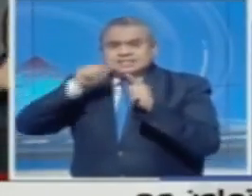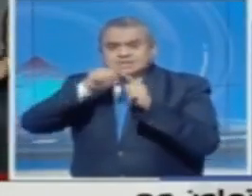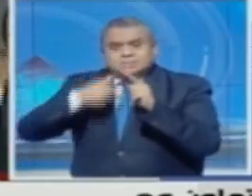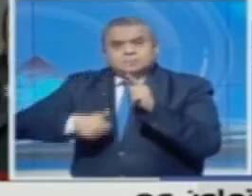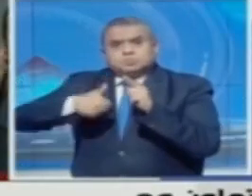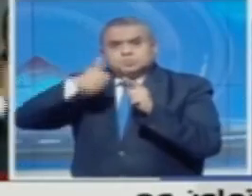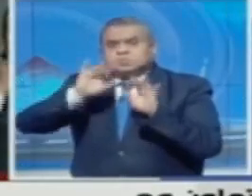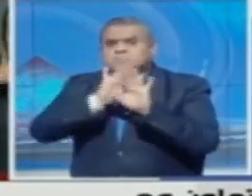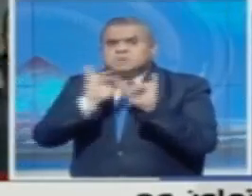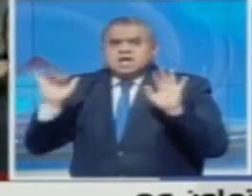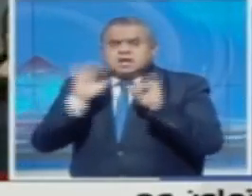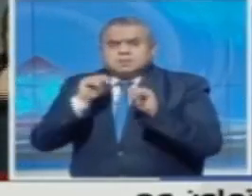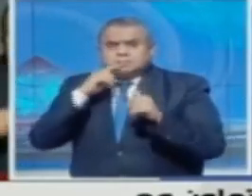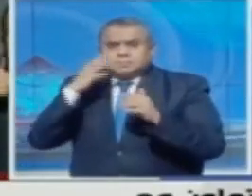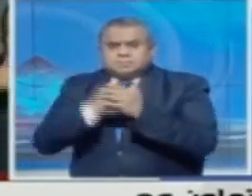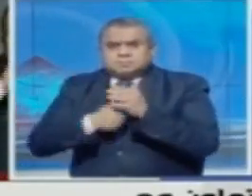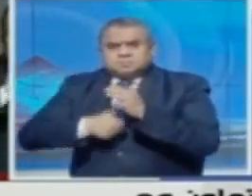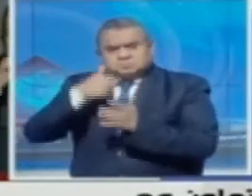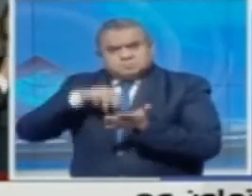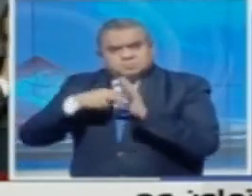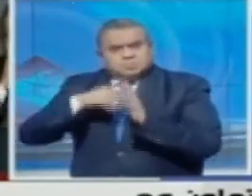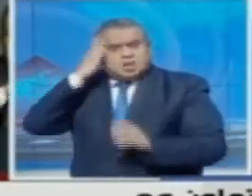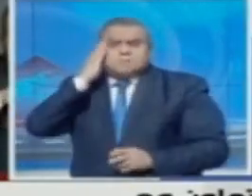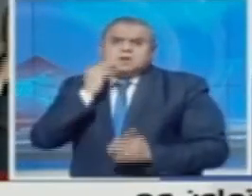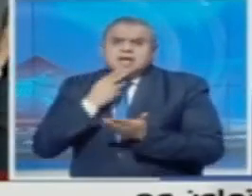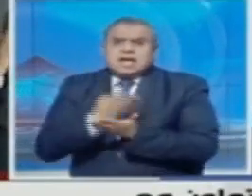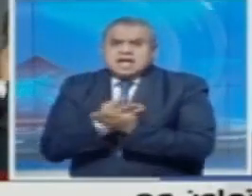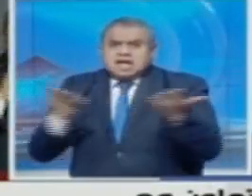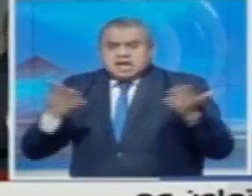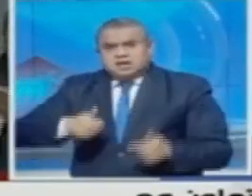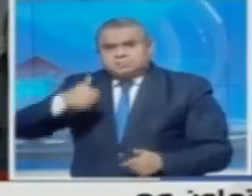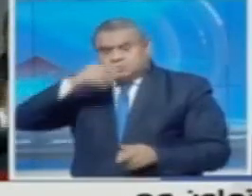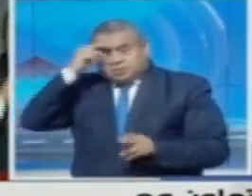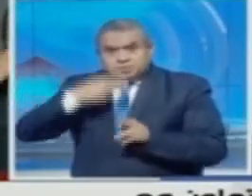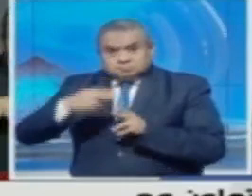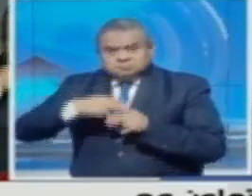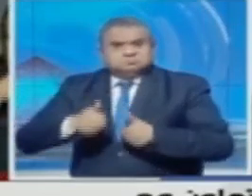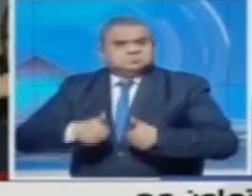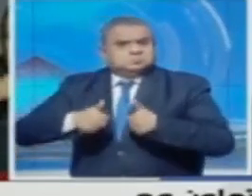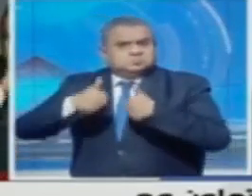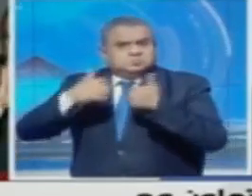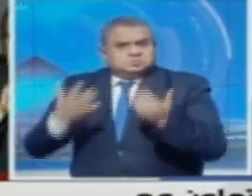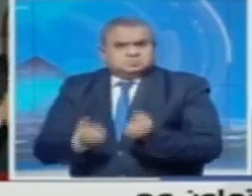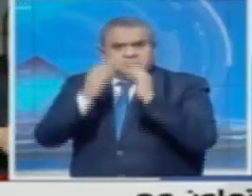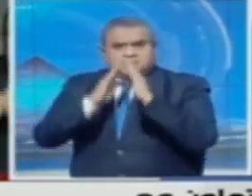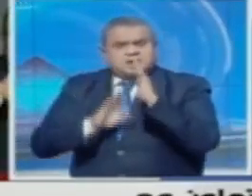6%، وكل الأمور كانت مبشرة جدا جدا إن لو استمرنا بهذا الشكل